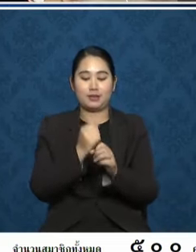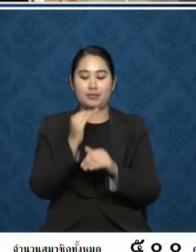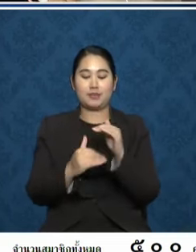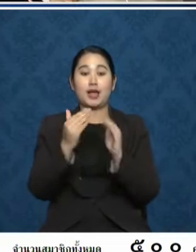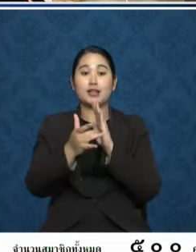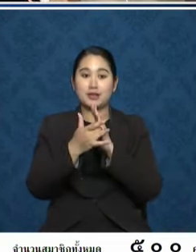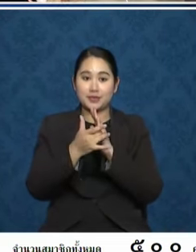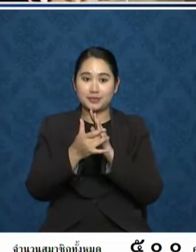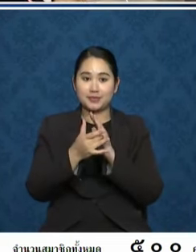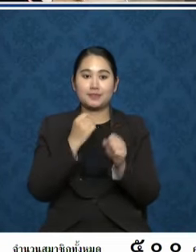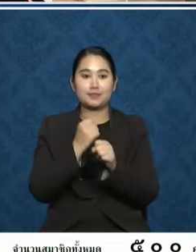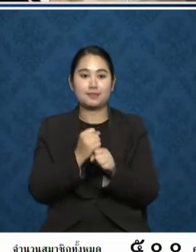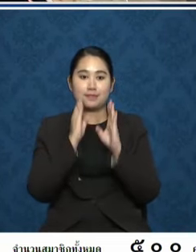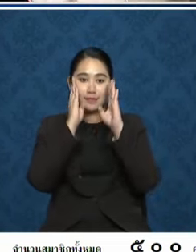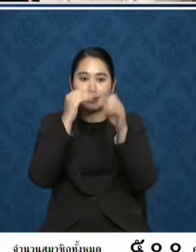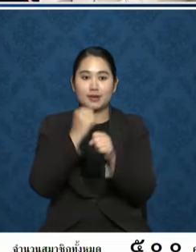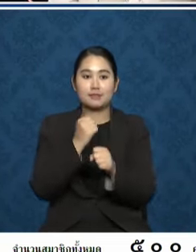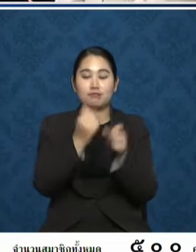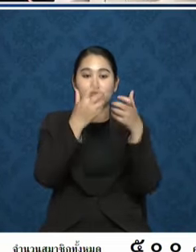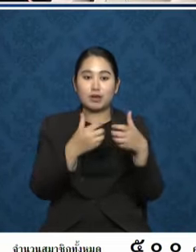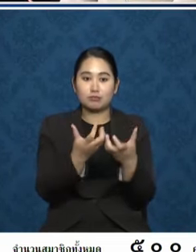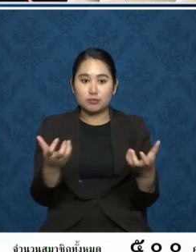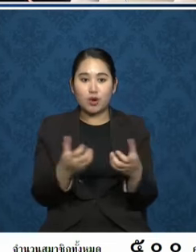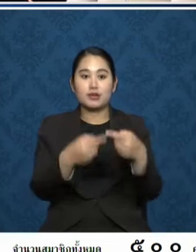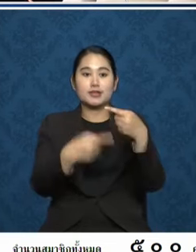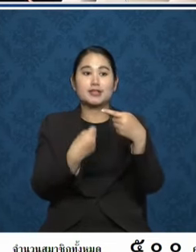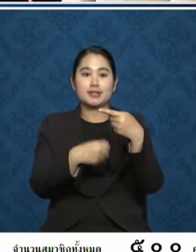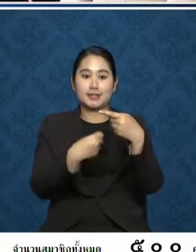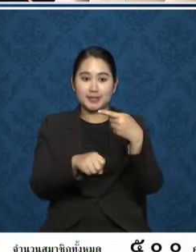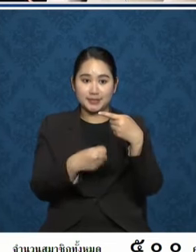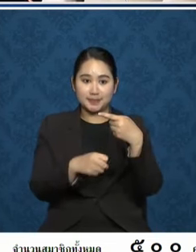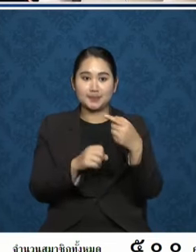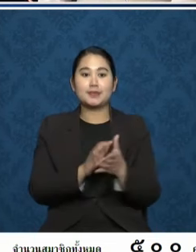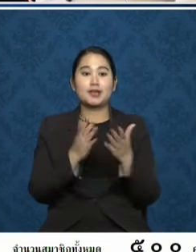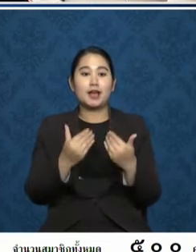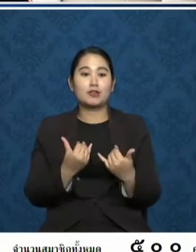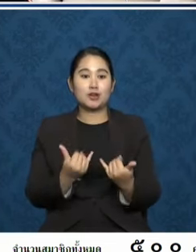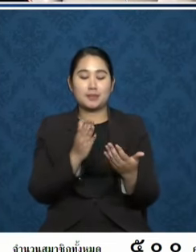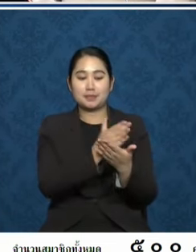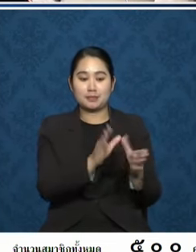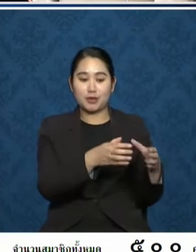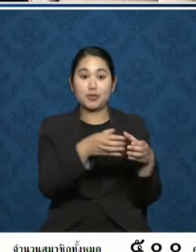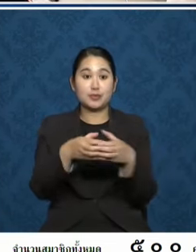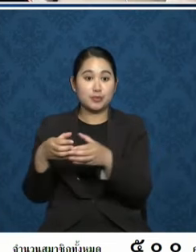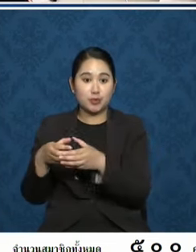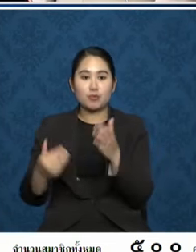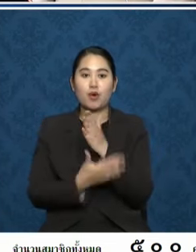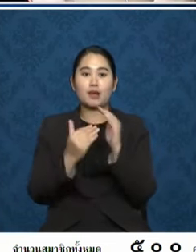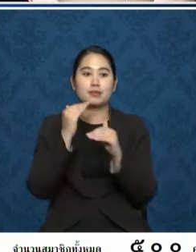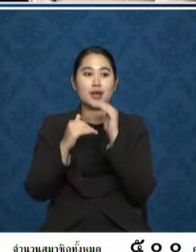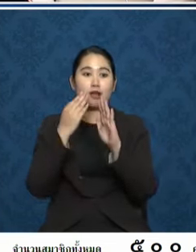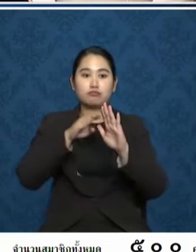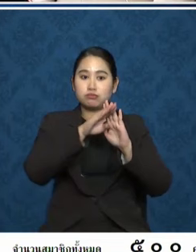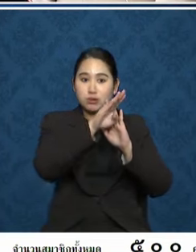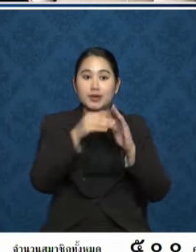เทคโนโยี มุ่งไปที่ 10 อสาหกรมหกหรอวา SCurb ซึ่งแบ่งเป็กุมหลกและกุมที่มีโอกาสเติบโตสู